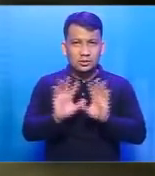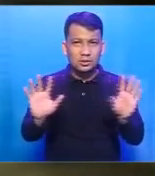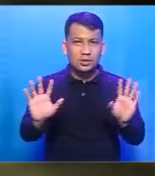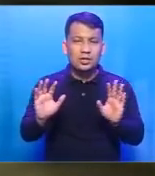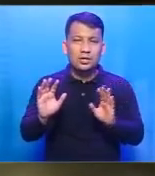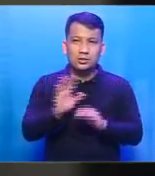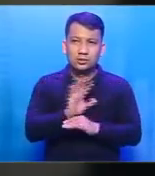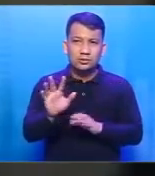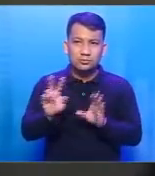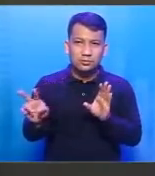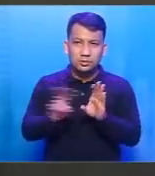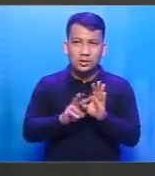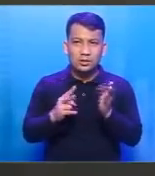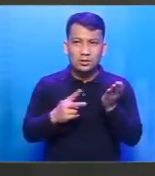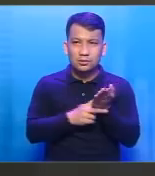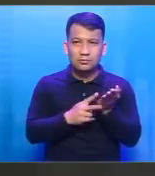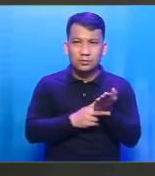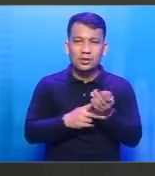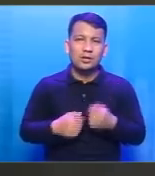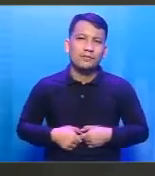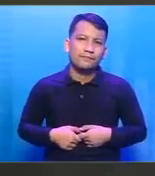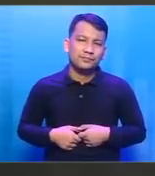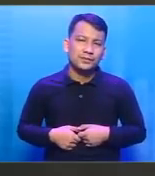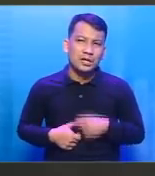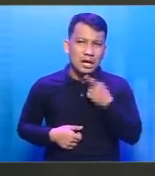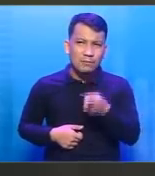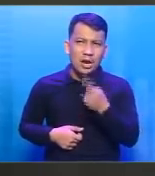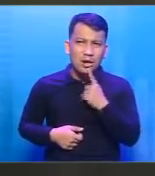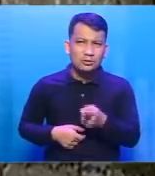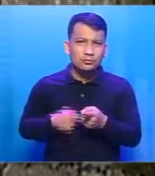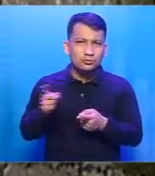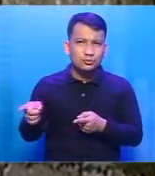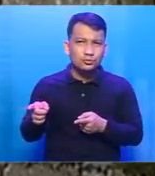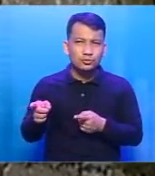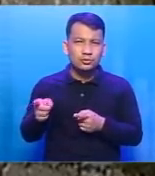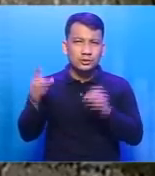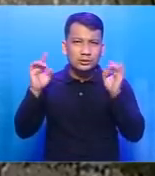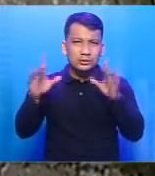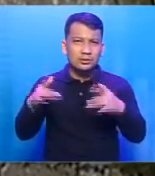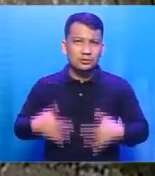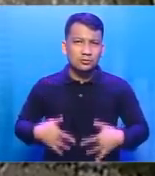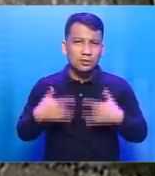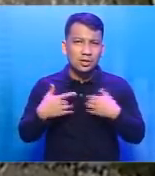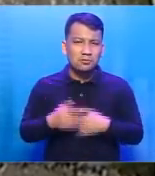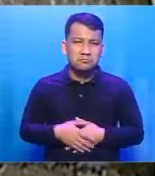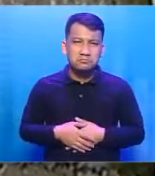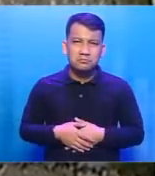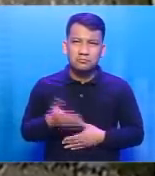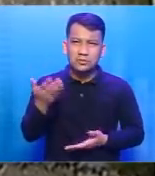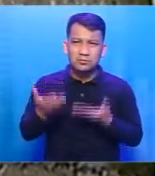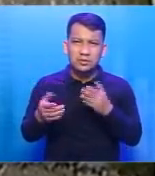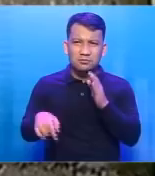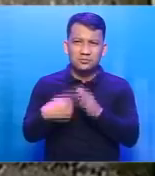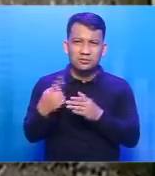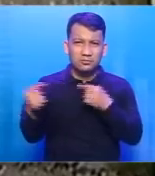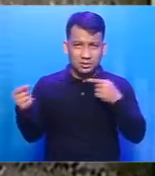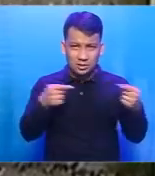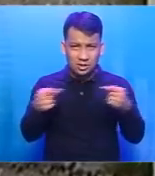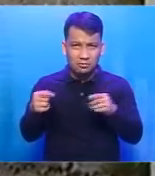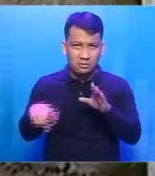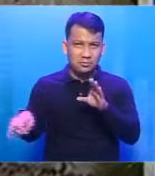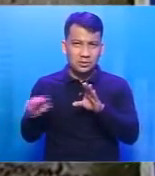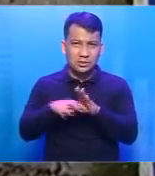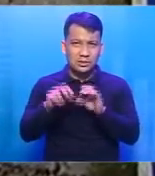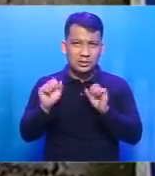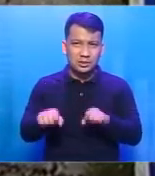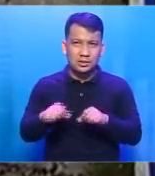sa mga pasahero. Nasa bingit kami ng kamatayan, kung tutuusin talaga. Hindi kasi maiwasan talaga na makikipag-away ka talaga doon sa mga